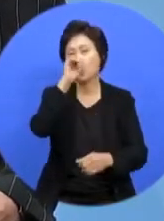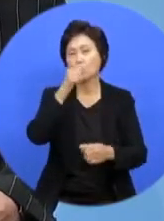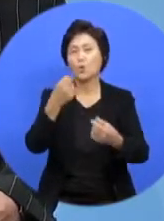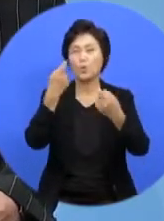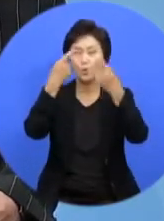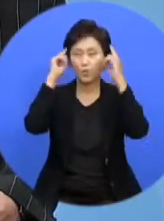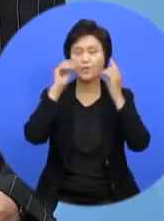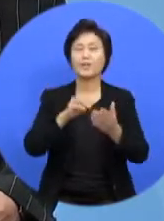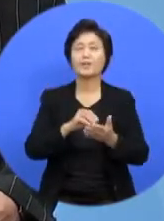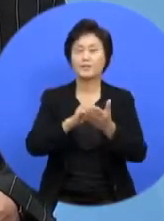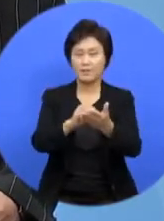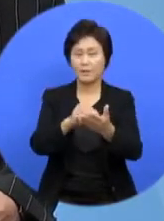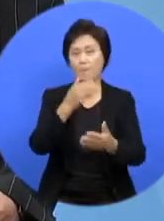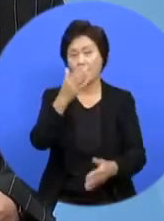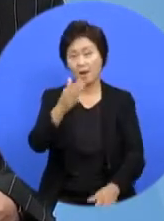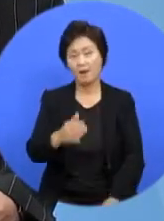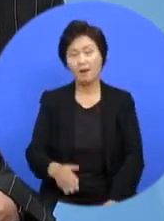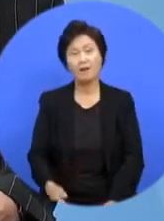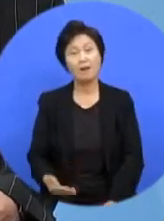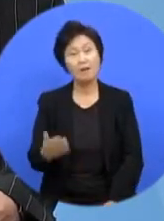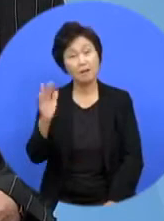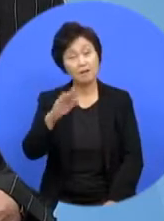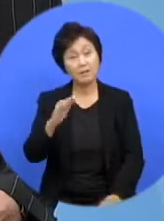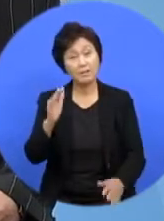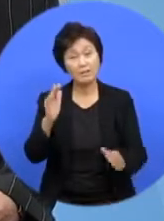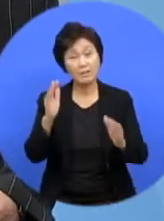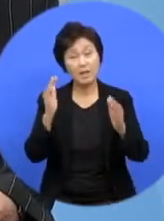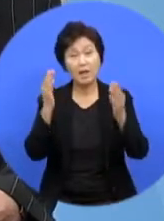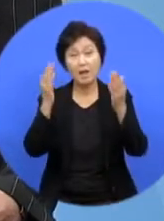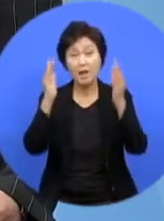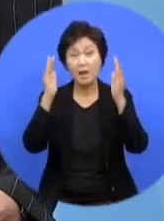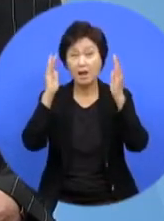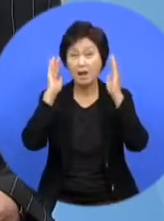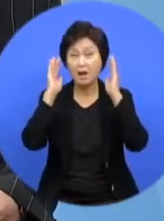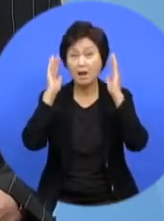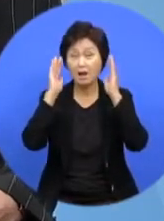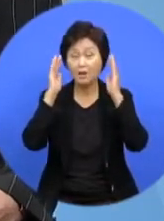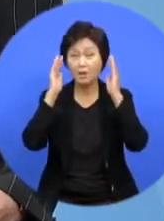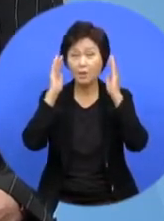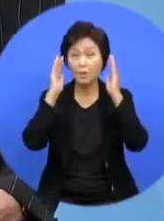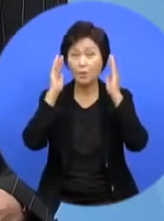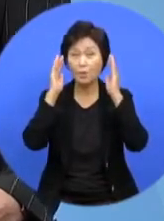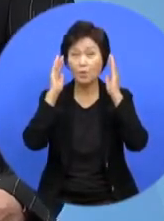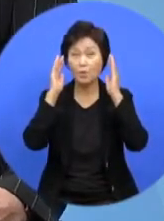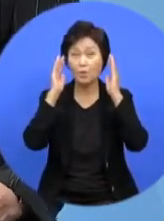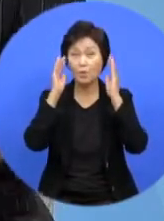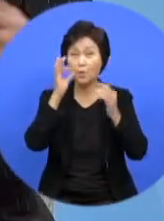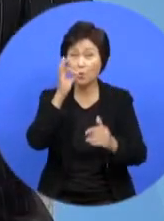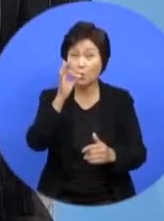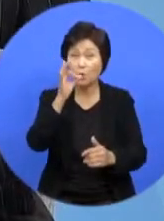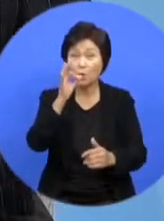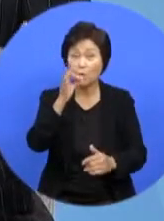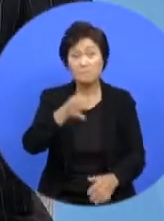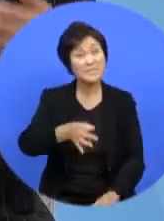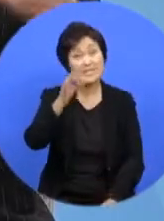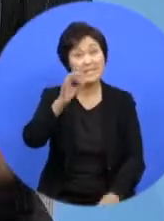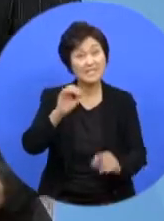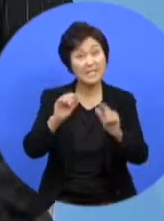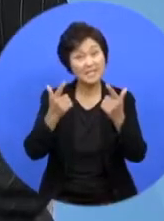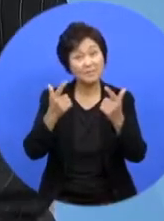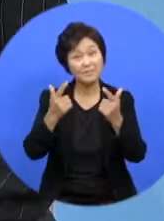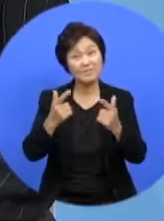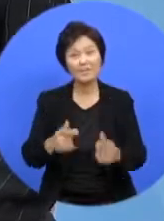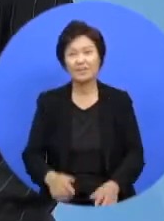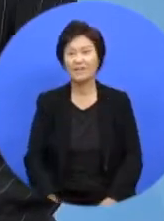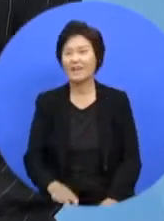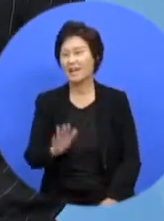학비가 근데 보통이 아니겠다 하는 생각도 할 거 아니에요. 그쵸? 집사님, 그랬으면 여기 기대에 이 시간에